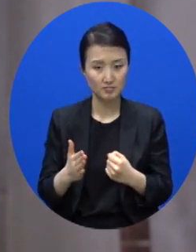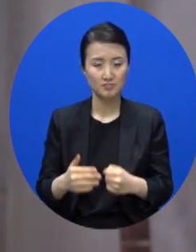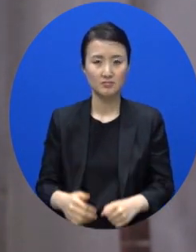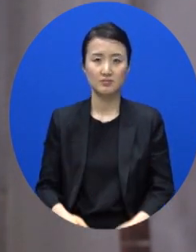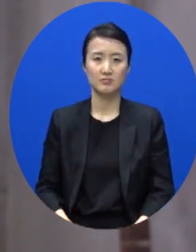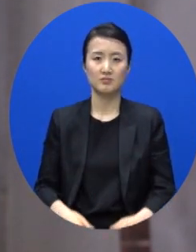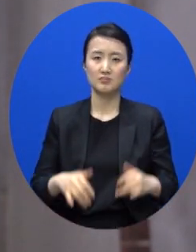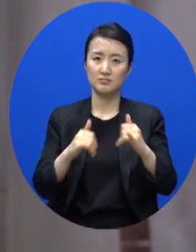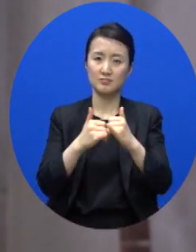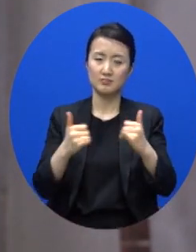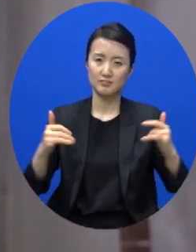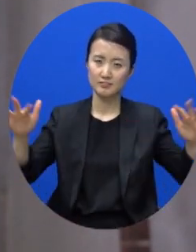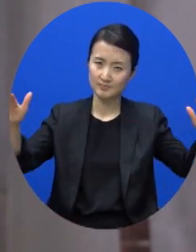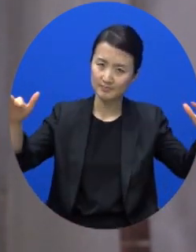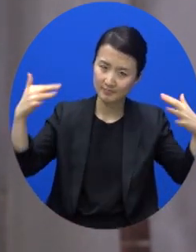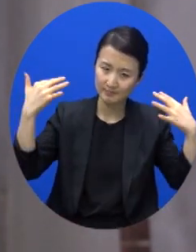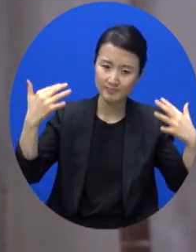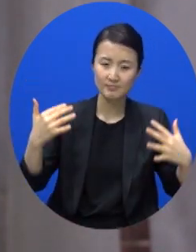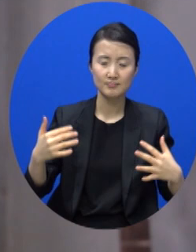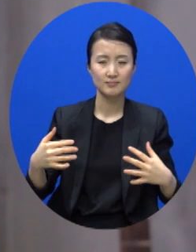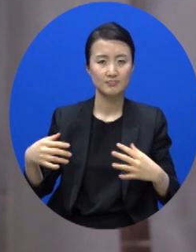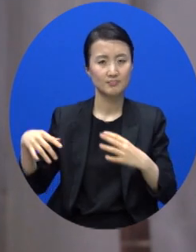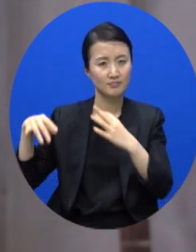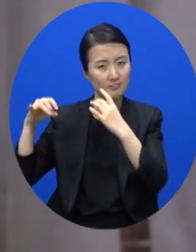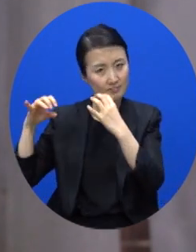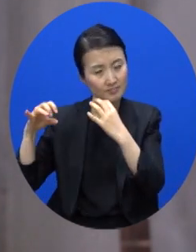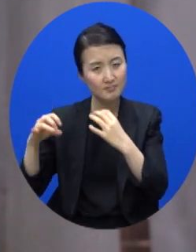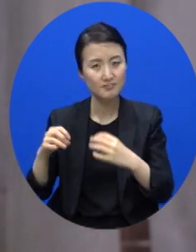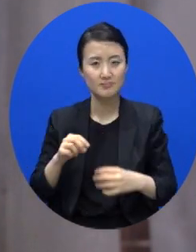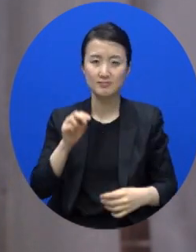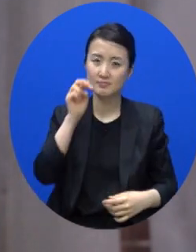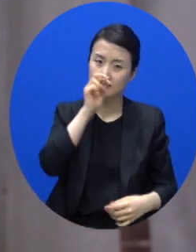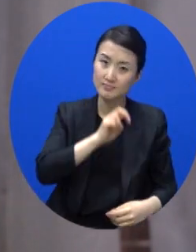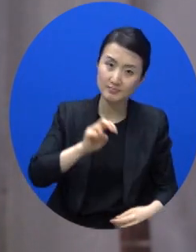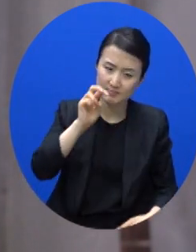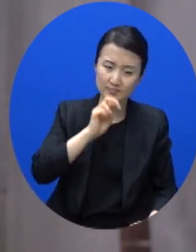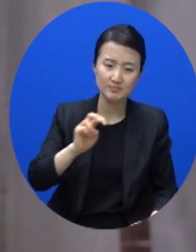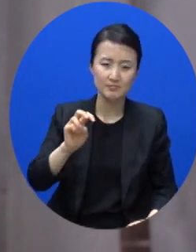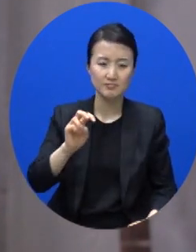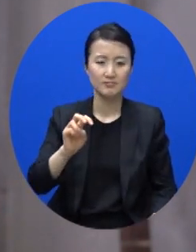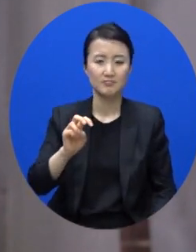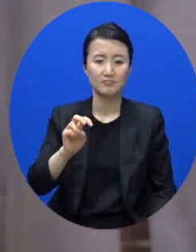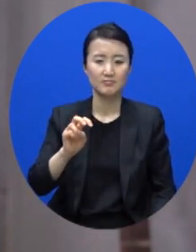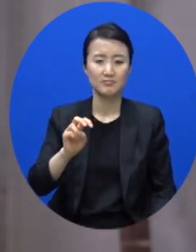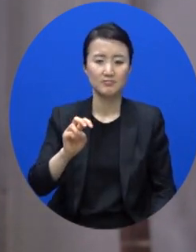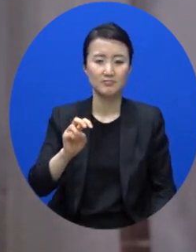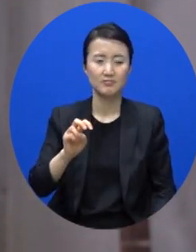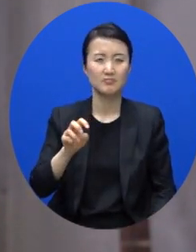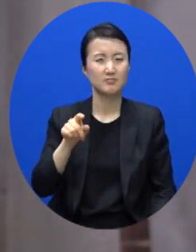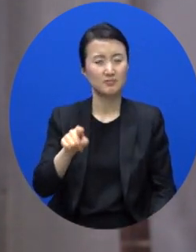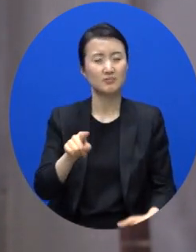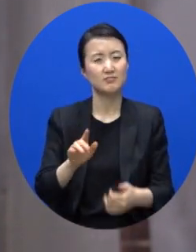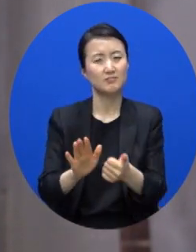대중적인 이런 국악을 하는 사람들이 좀